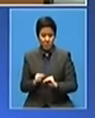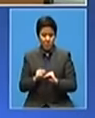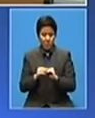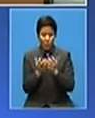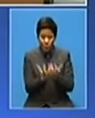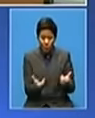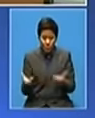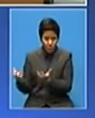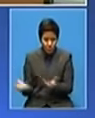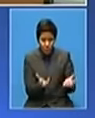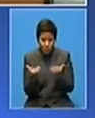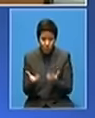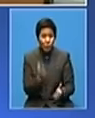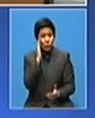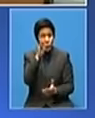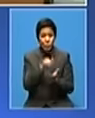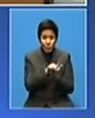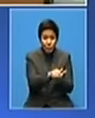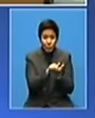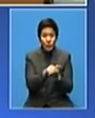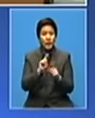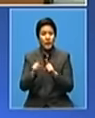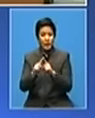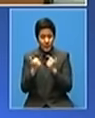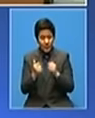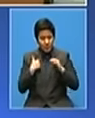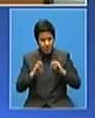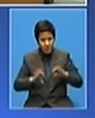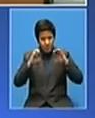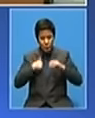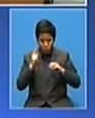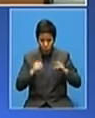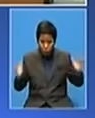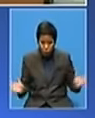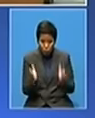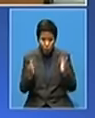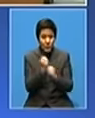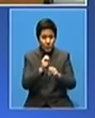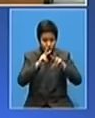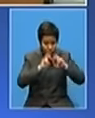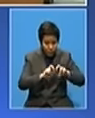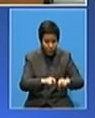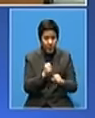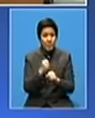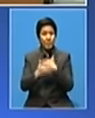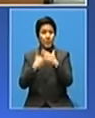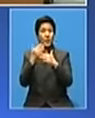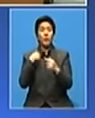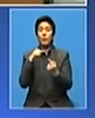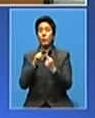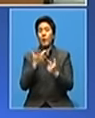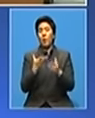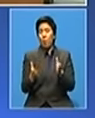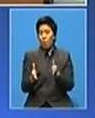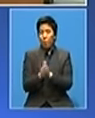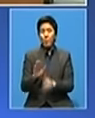ในการผลิตสินค้าและบริการดังนั้นภาครัฐจะเร่งผลักดันให้เกิดการวิจัยและพัฒนาเพิ่มมากขึ้นโดยเฉพาะอย่างยิ่งการศึกษาวิจัยที่ร่วมกับ